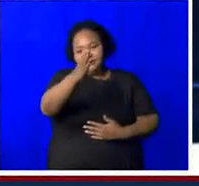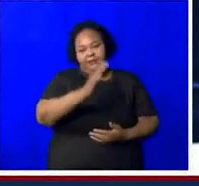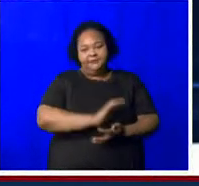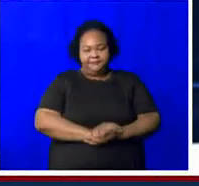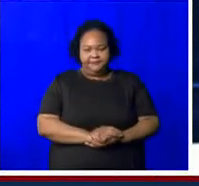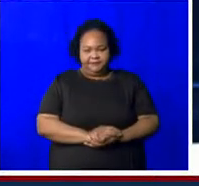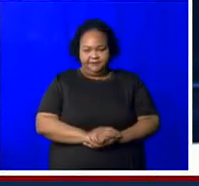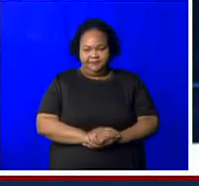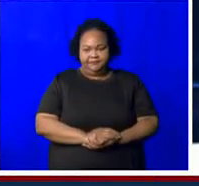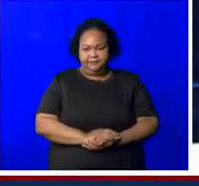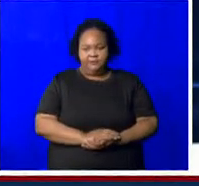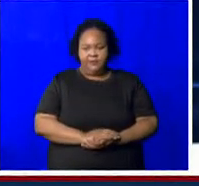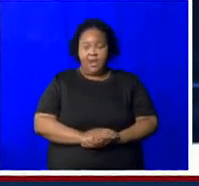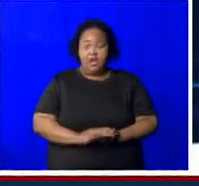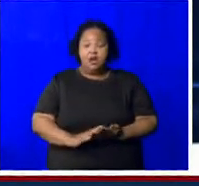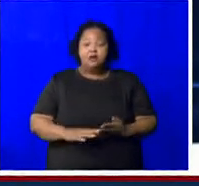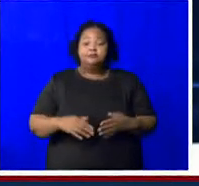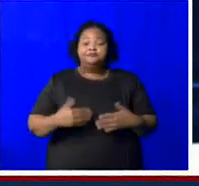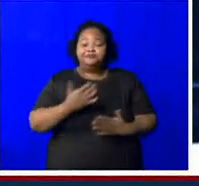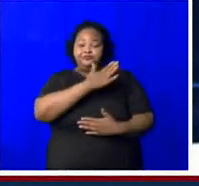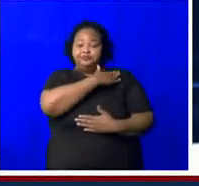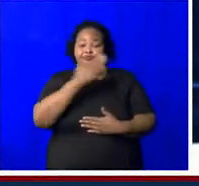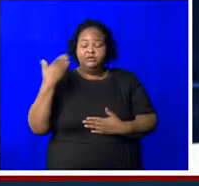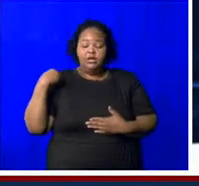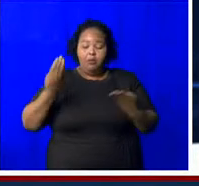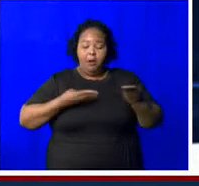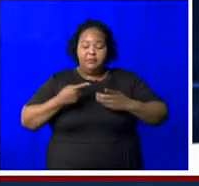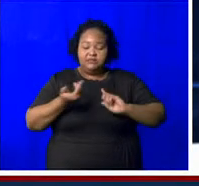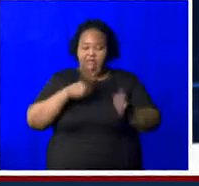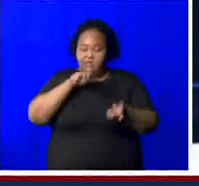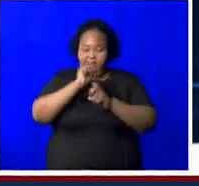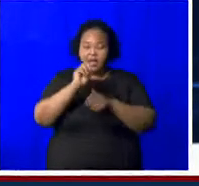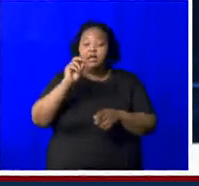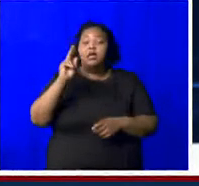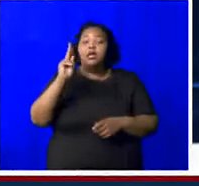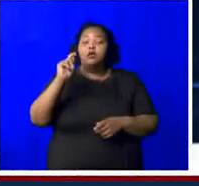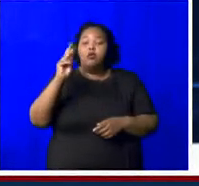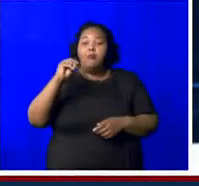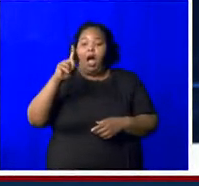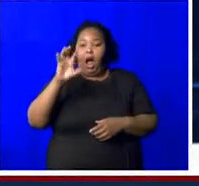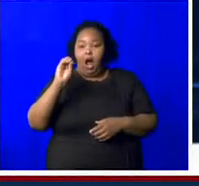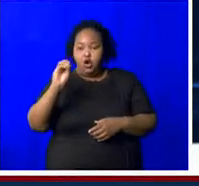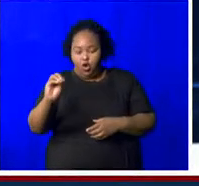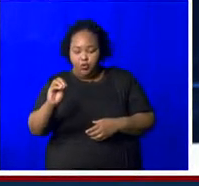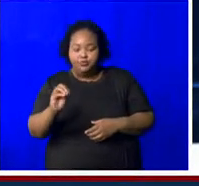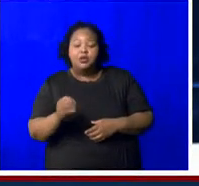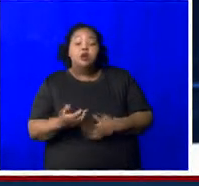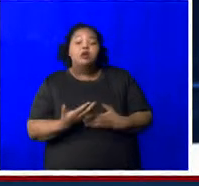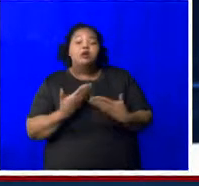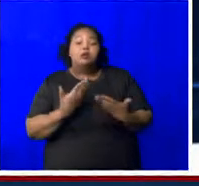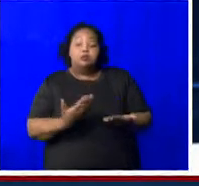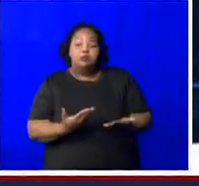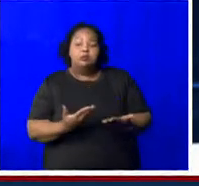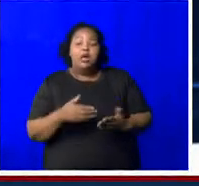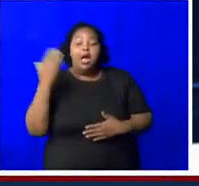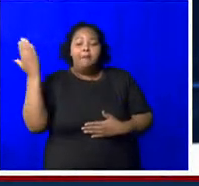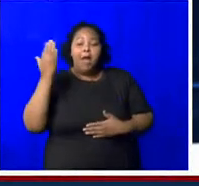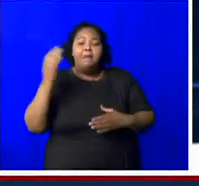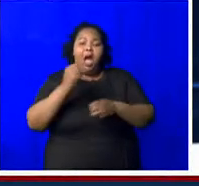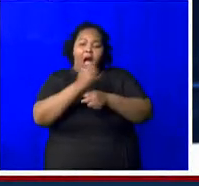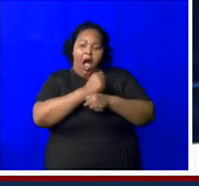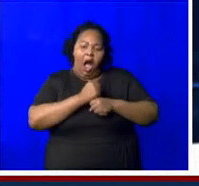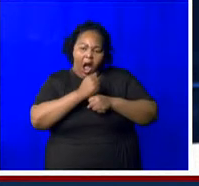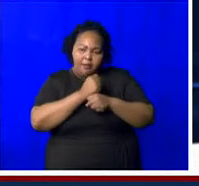Likomiti letinvuna tembuso selatisiwe ngetichibelo lekufanele tifakwe emtsetfeni wekwenta ibhizinisi kuma special